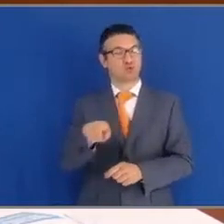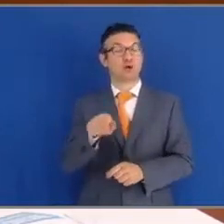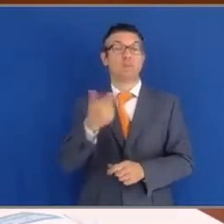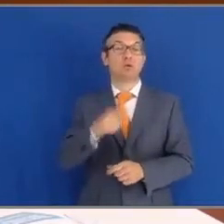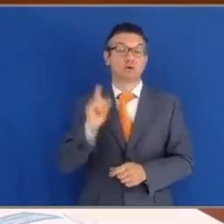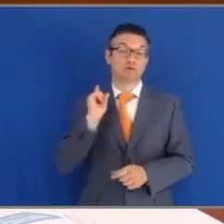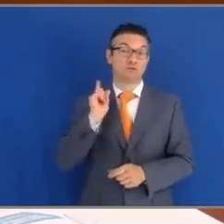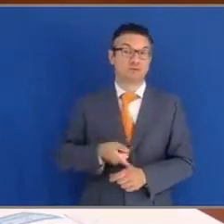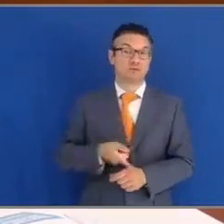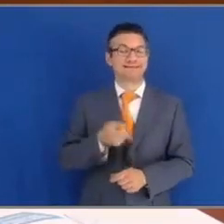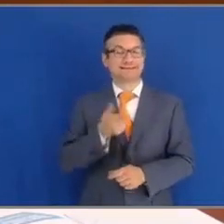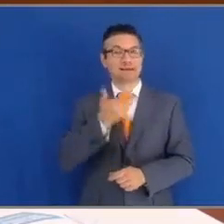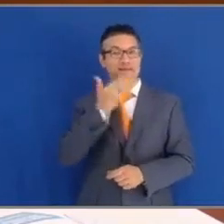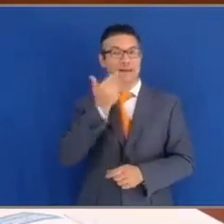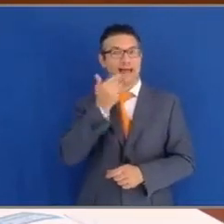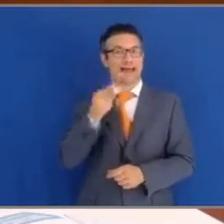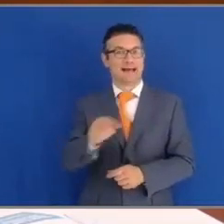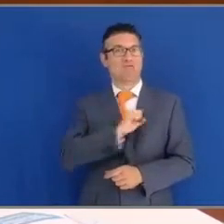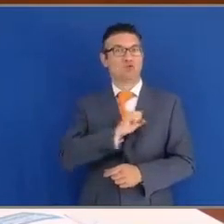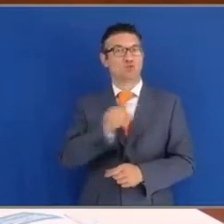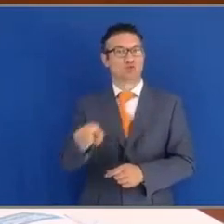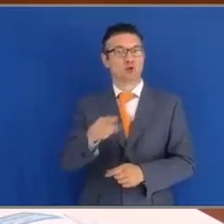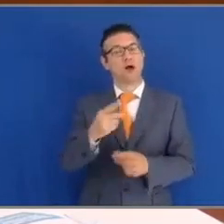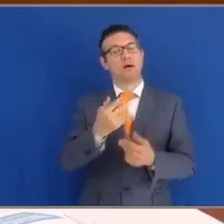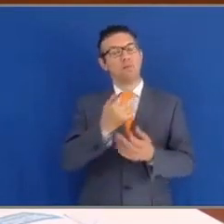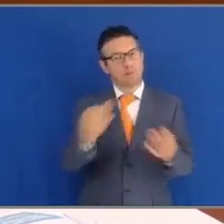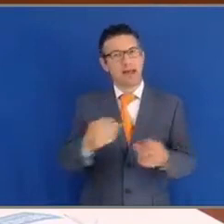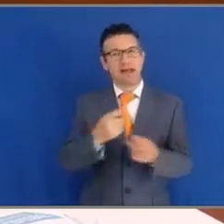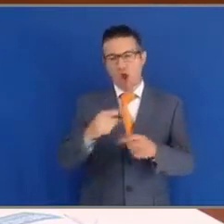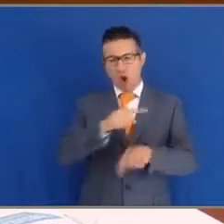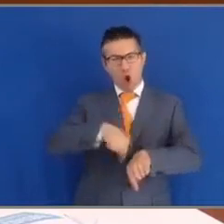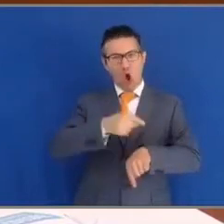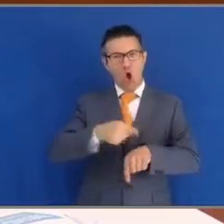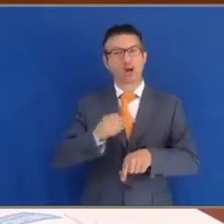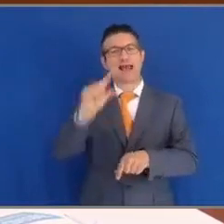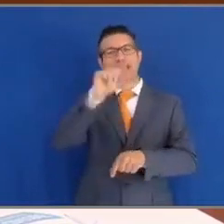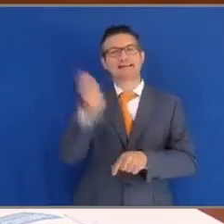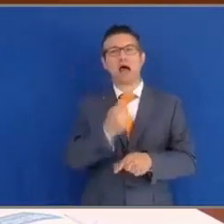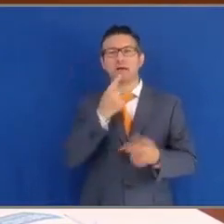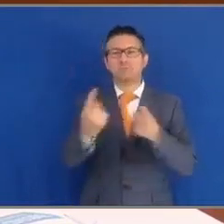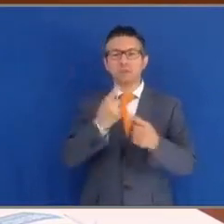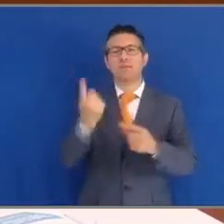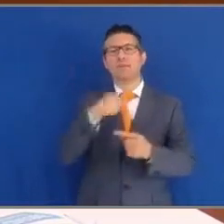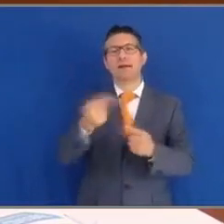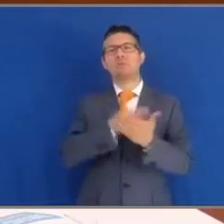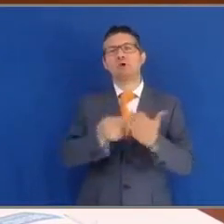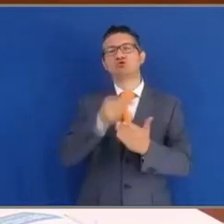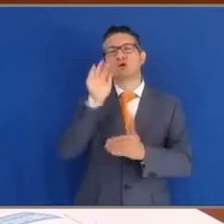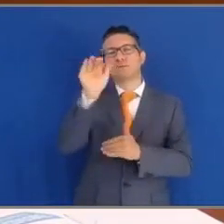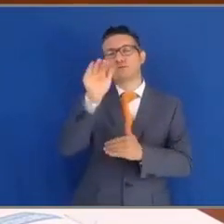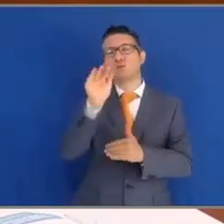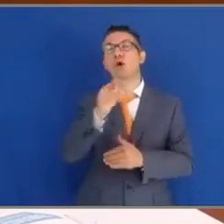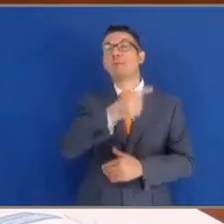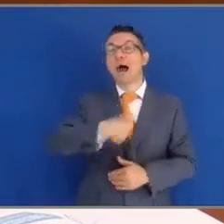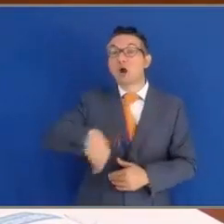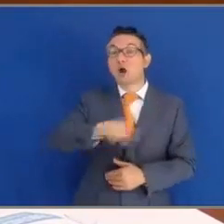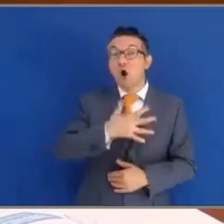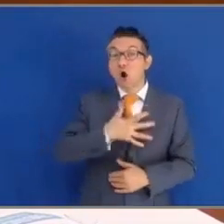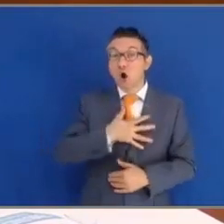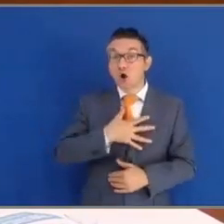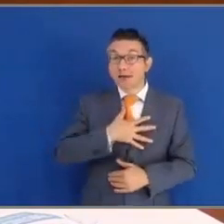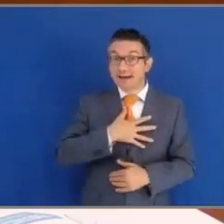bene la discussione che si sta facendo nel Paese in queste ore sui progetti futuri. Noi vogliamo dare un contributo